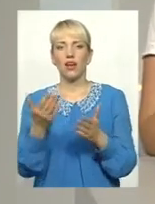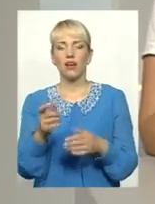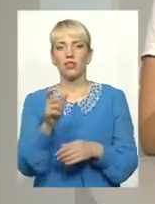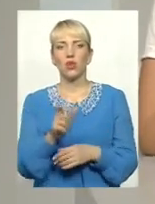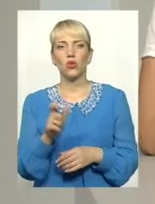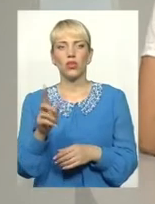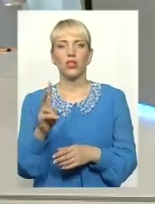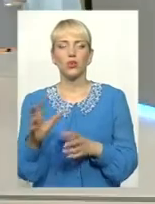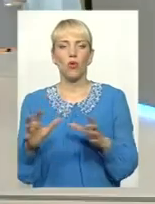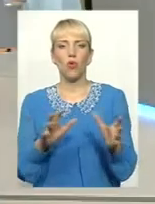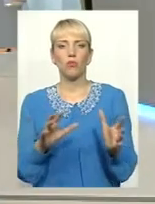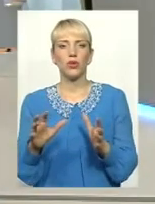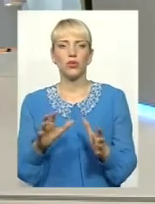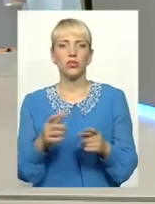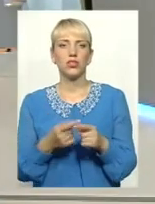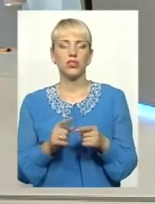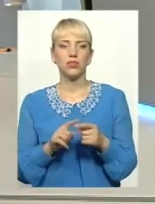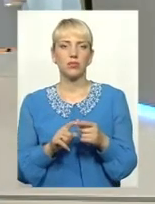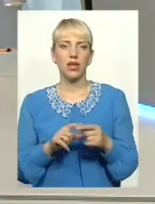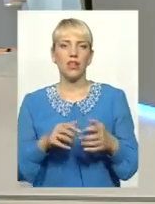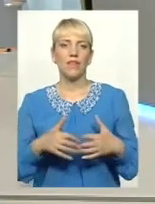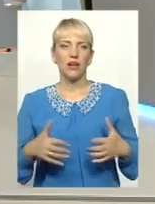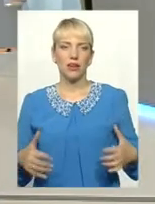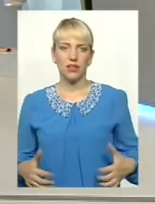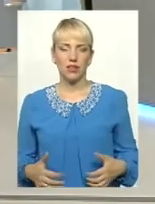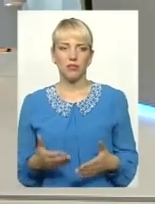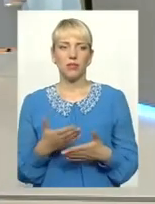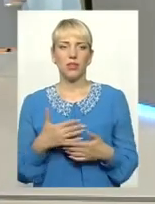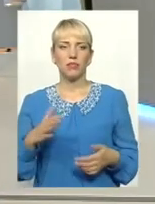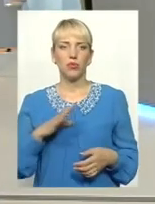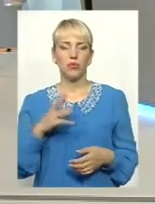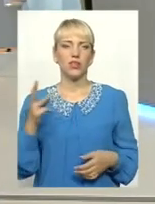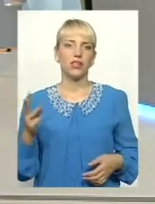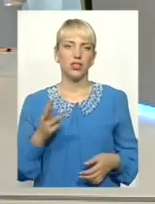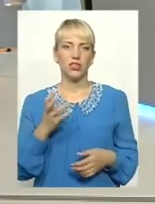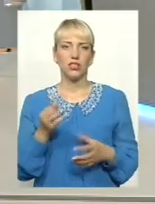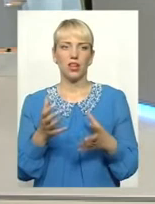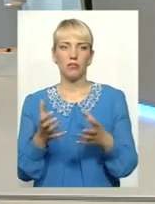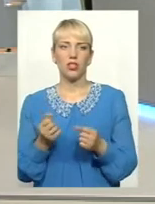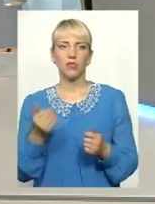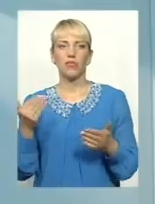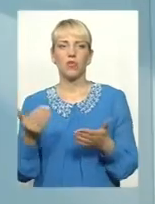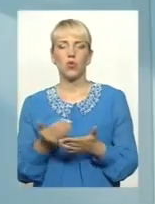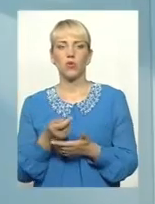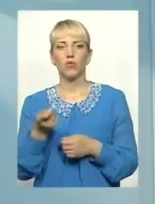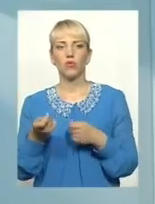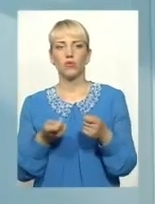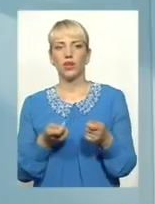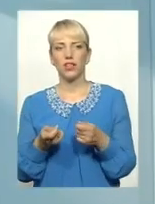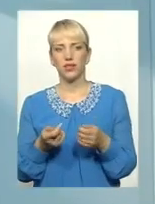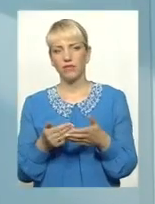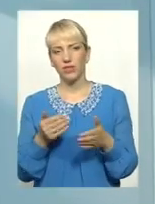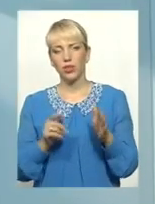ну так опікуються тваринами. Ми тричі були на прийомі у нової вже влади. Від